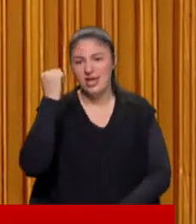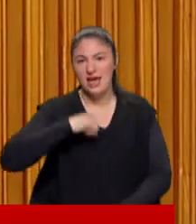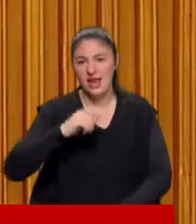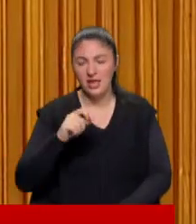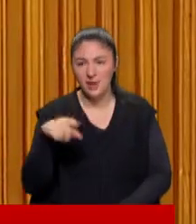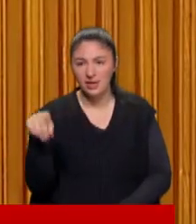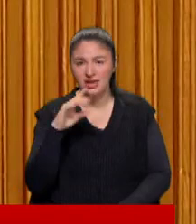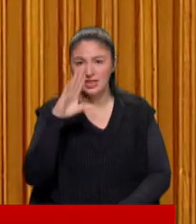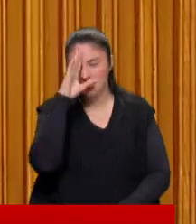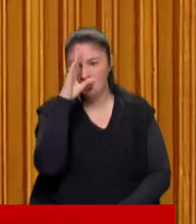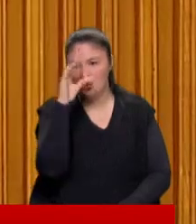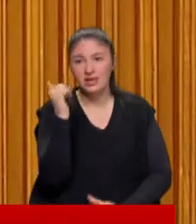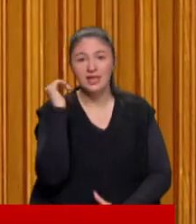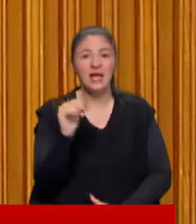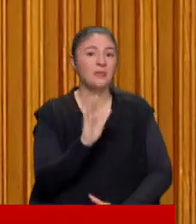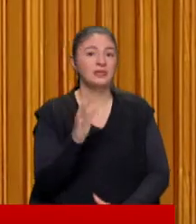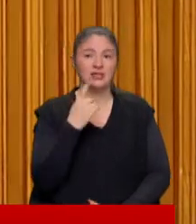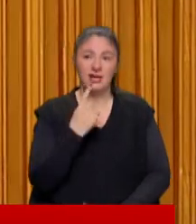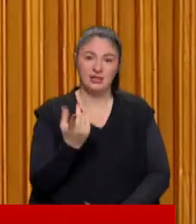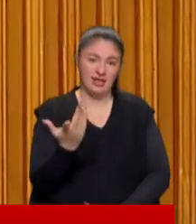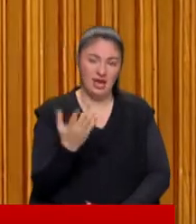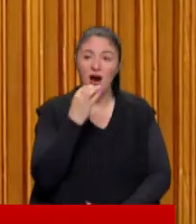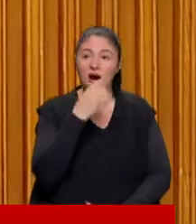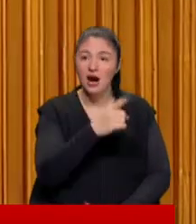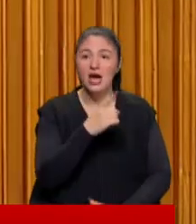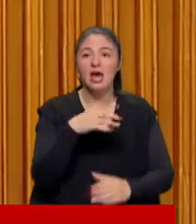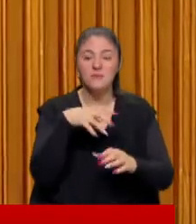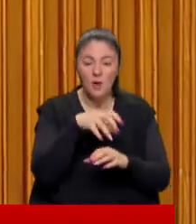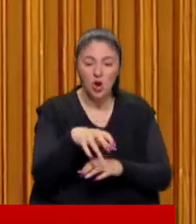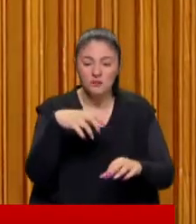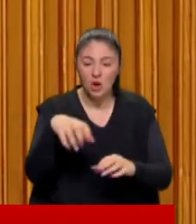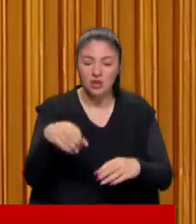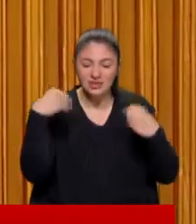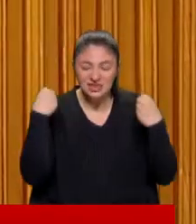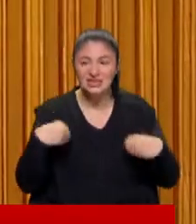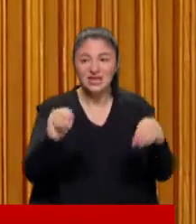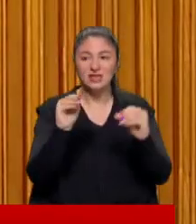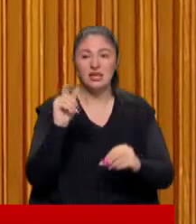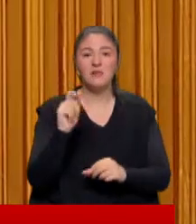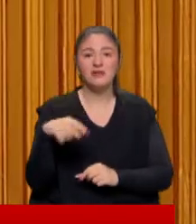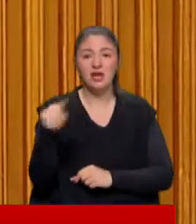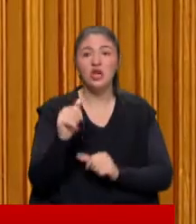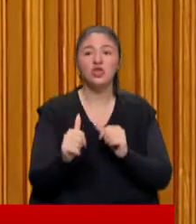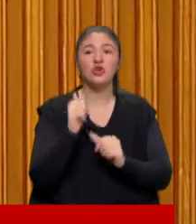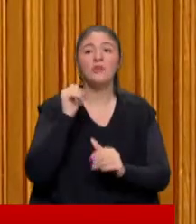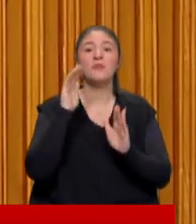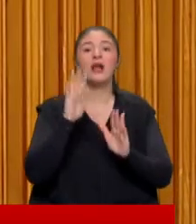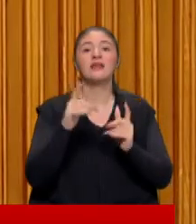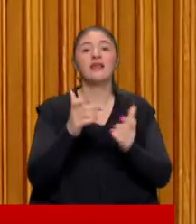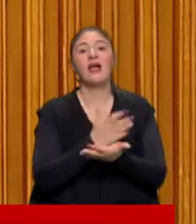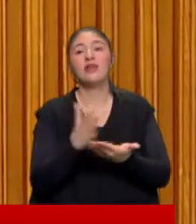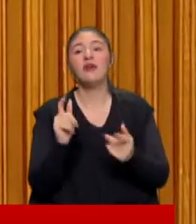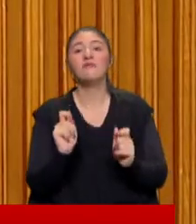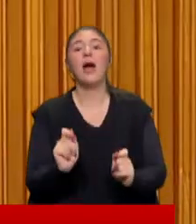edenler İstanbul'a geri dönmesinler diye. Ankara'yı parsel parsel satanlar dönüp kaldıkları